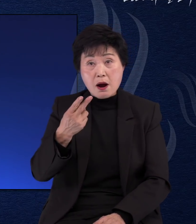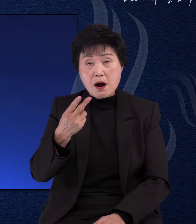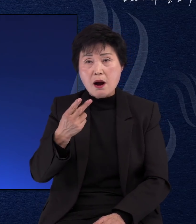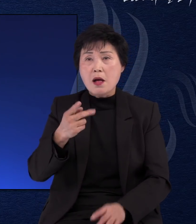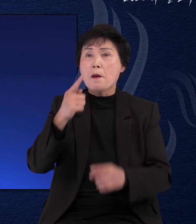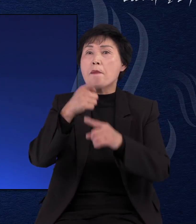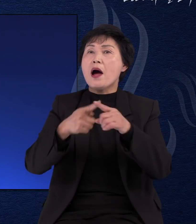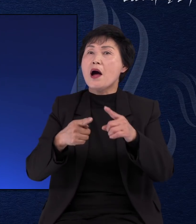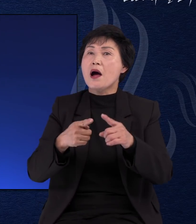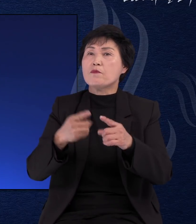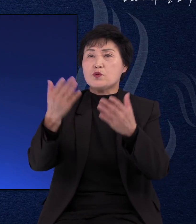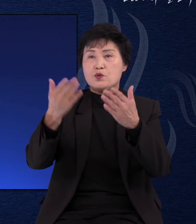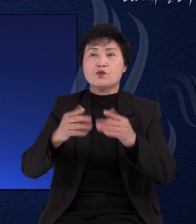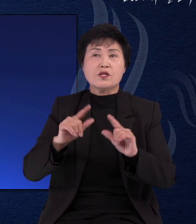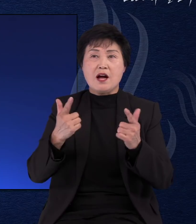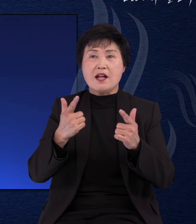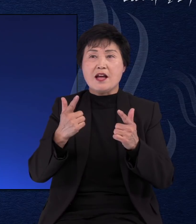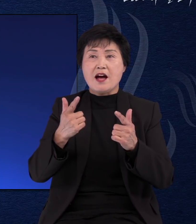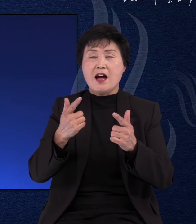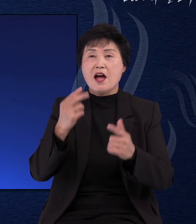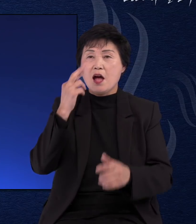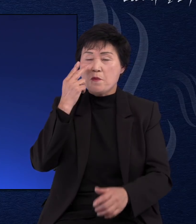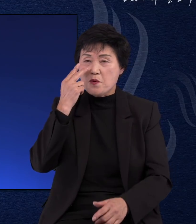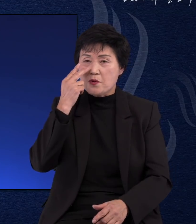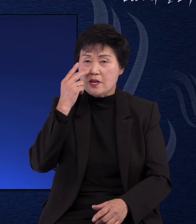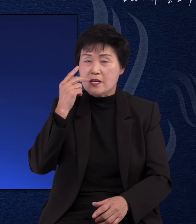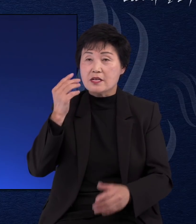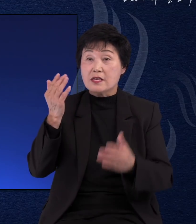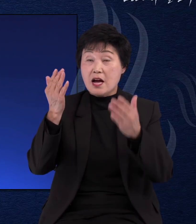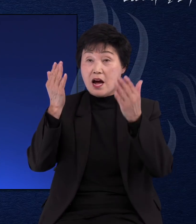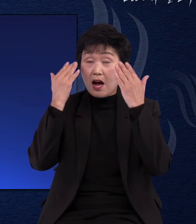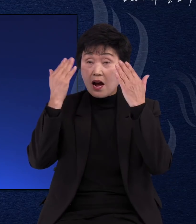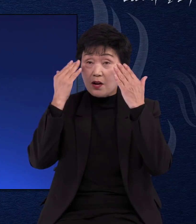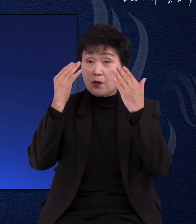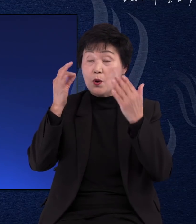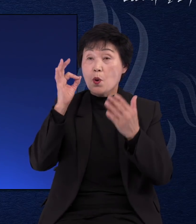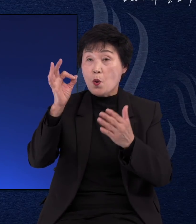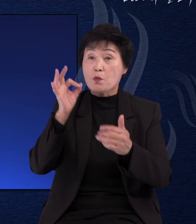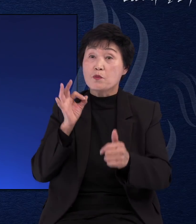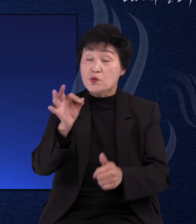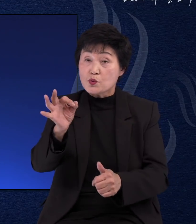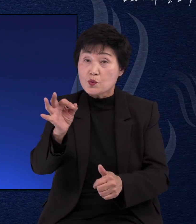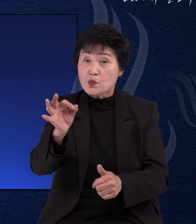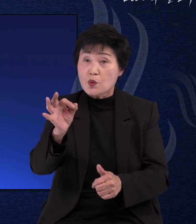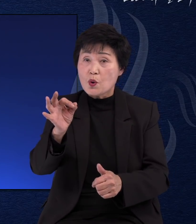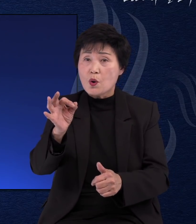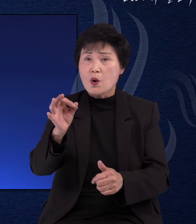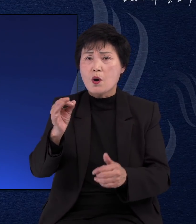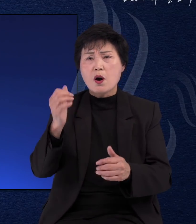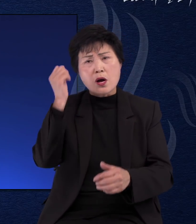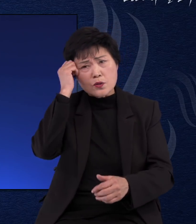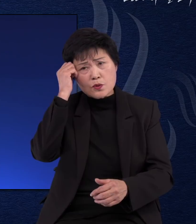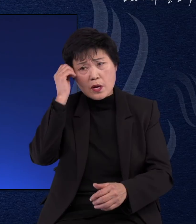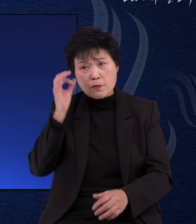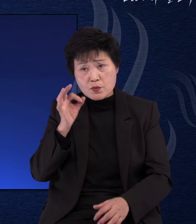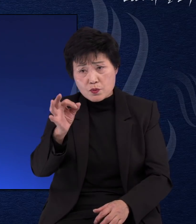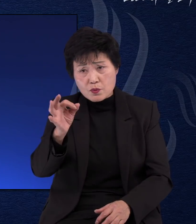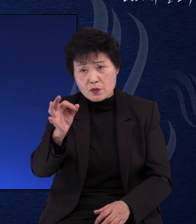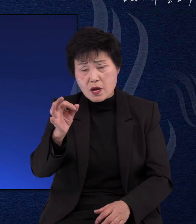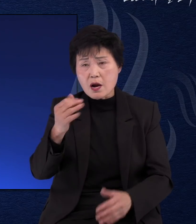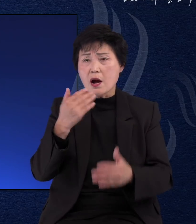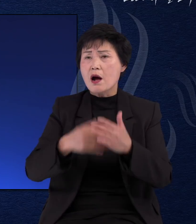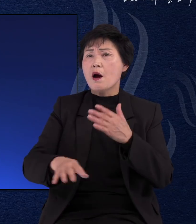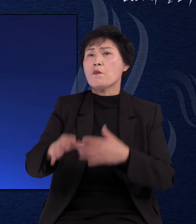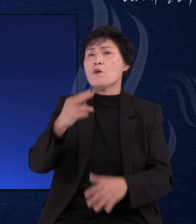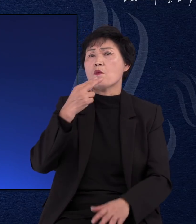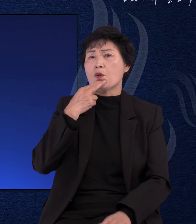학기 학비를 내고 6개월 부부 기숙사 돈을 내고 났더니만 아무것도 할 수 있는 돈이 없어서 그때부터